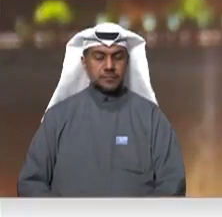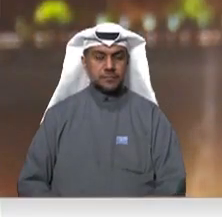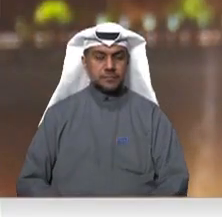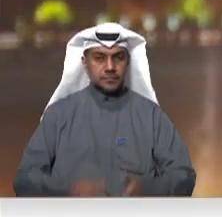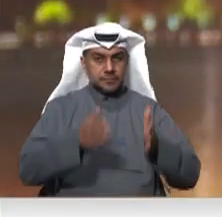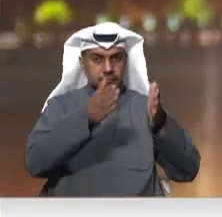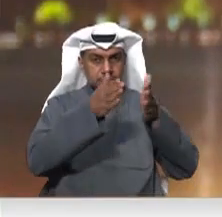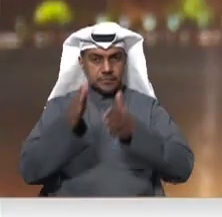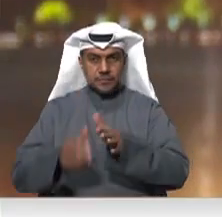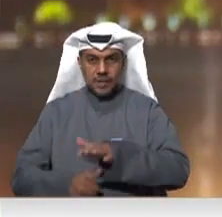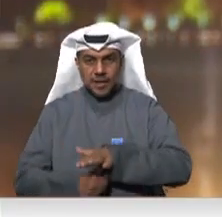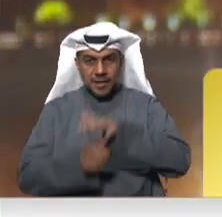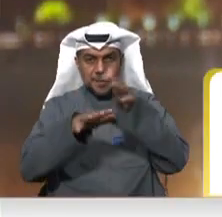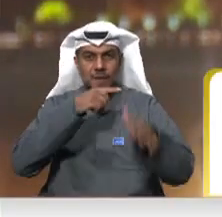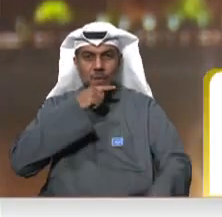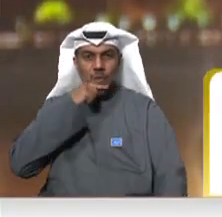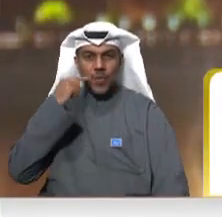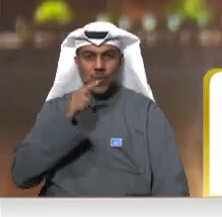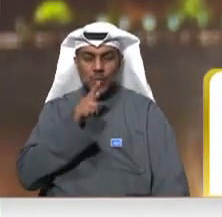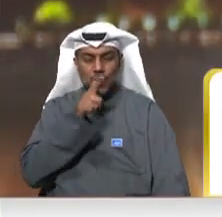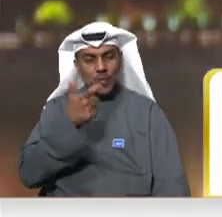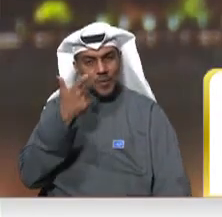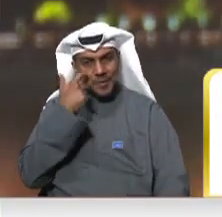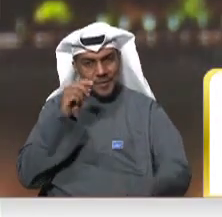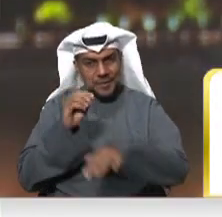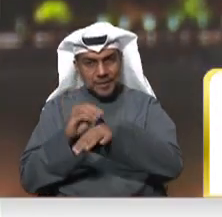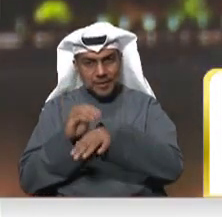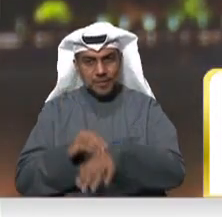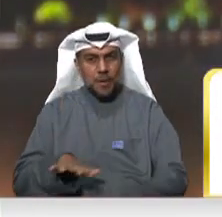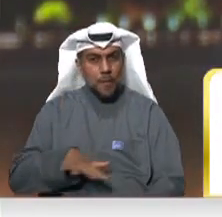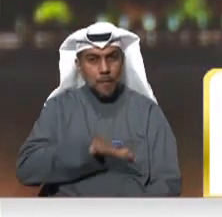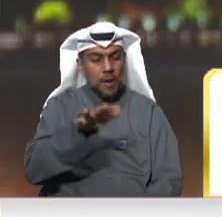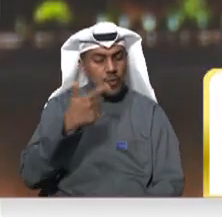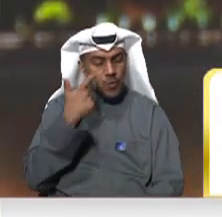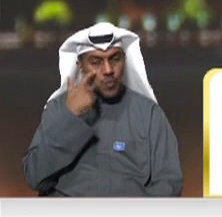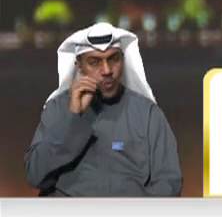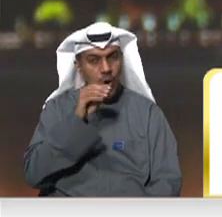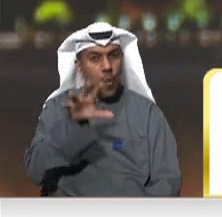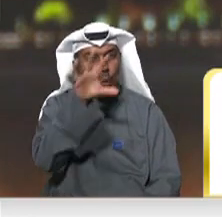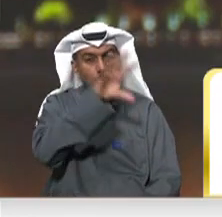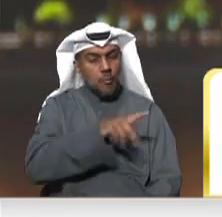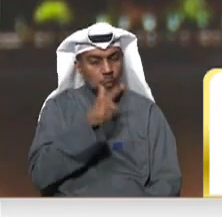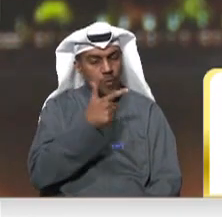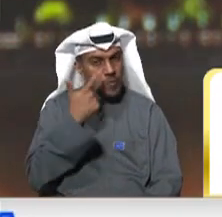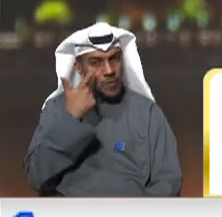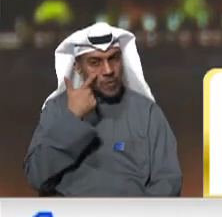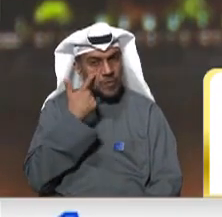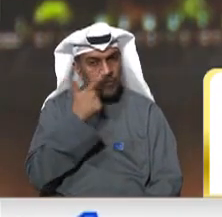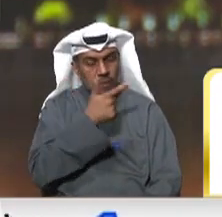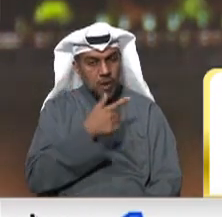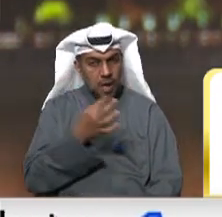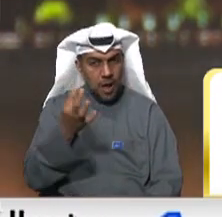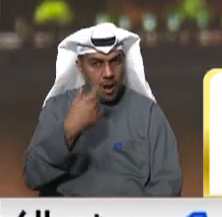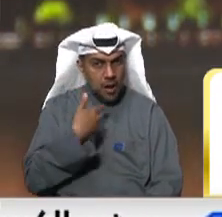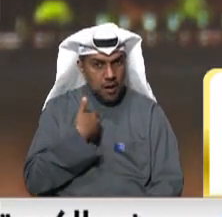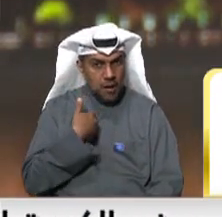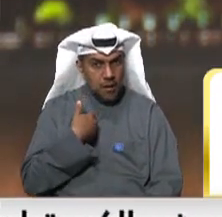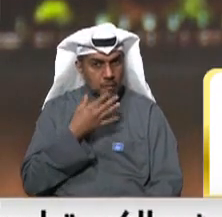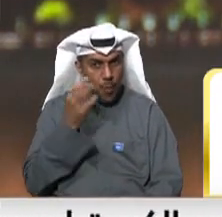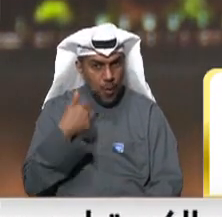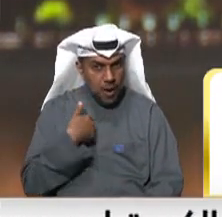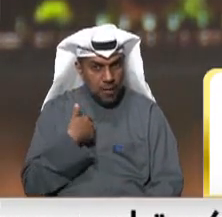حذر الرئيس الروسي فلاديمير بوتين اليوم الدول الغربيه من ان تهديداتها لبلاده تثير خطرا